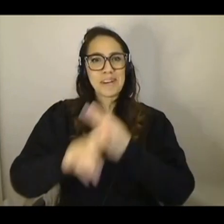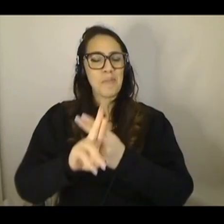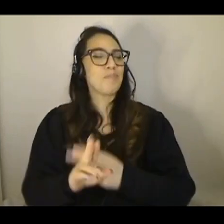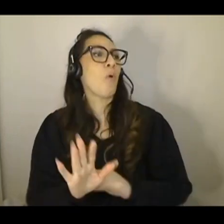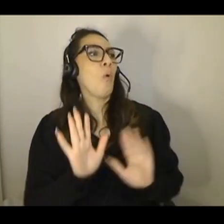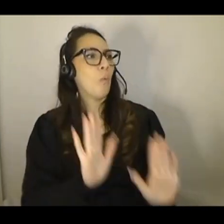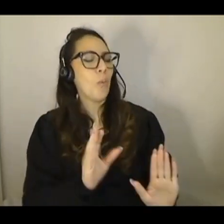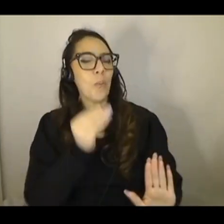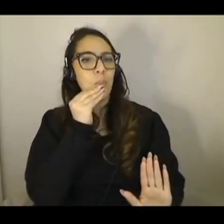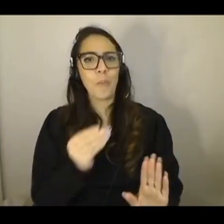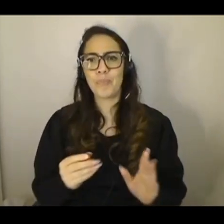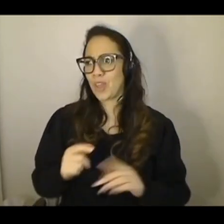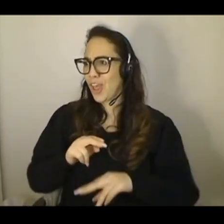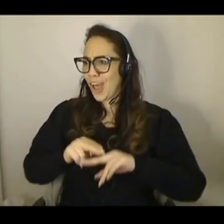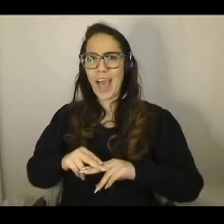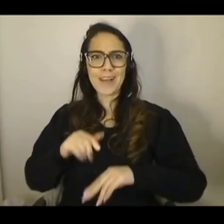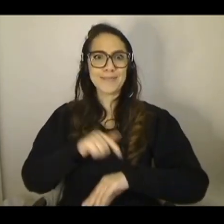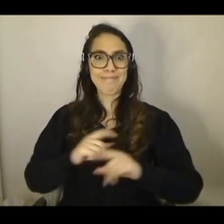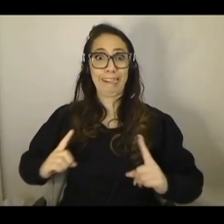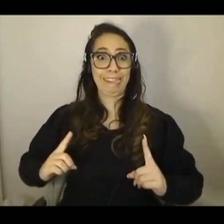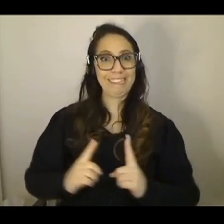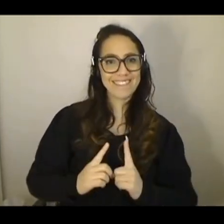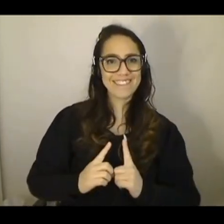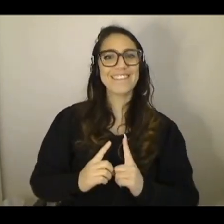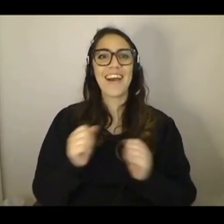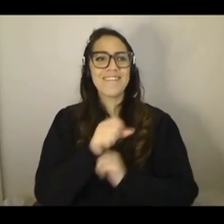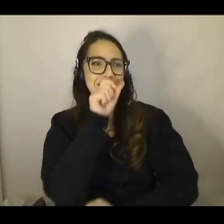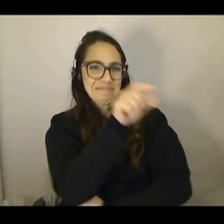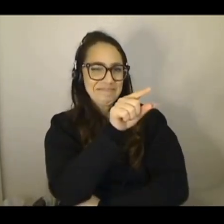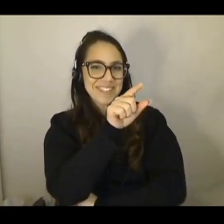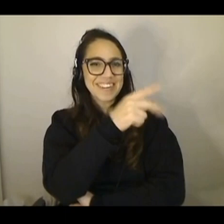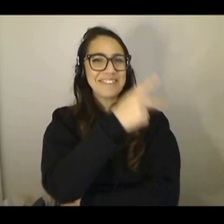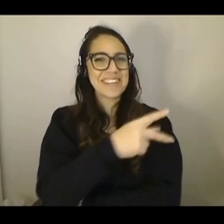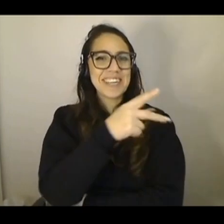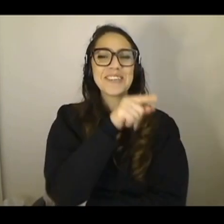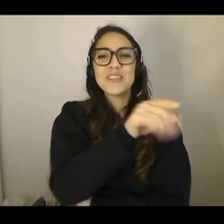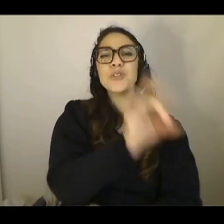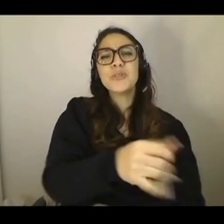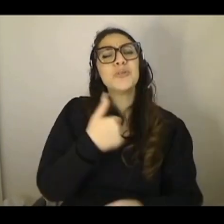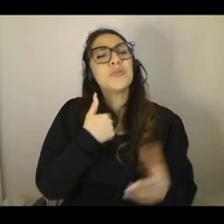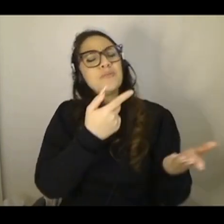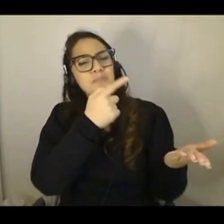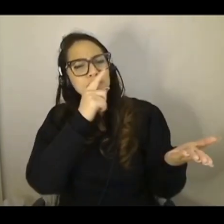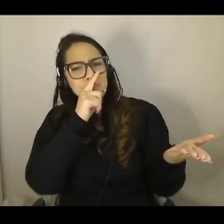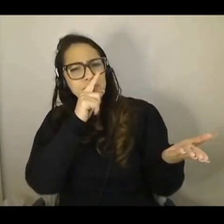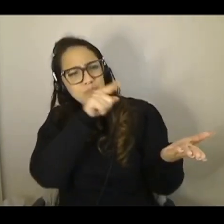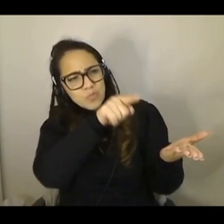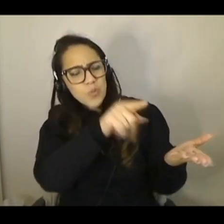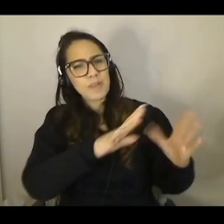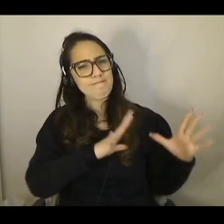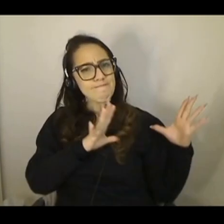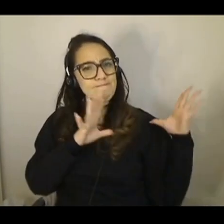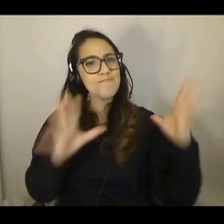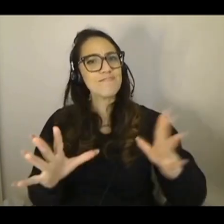un tout petit peu de temps, du coup, avec toi, Philippe, justement, puisque je voulais qu'on parle de ton application VIP,